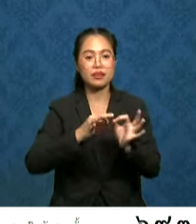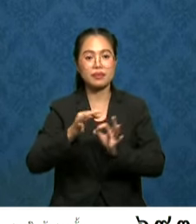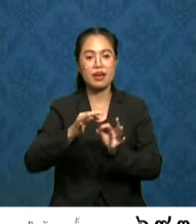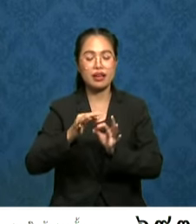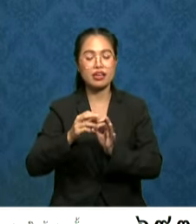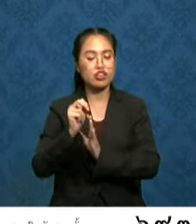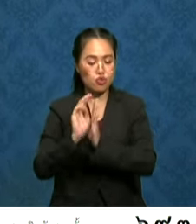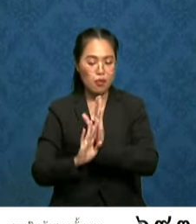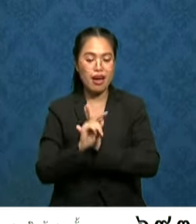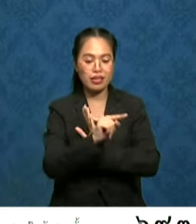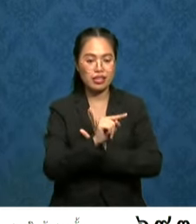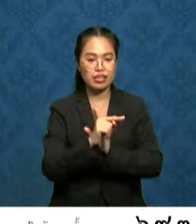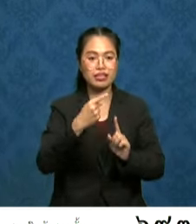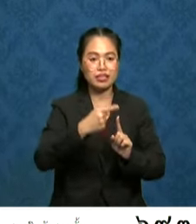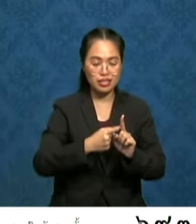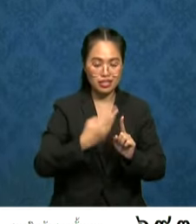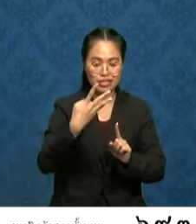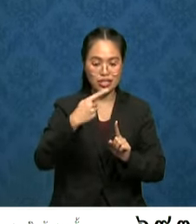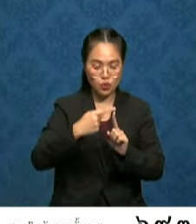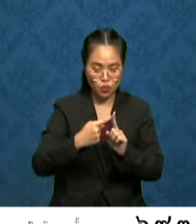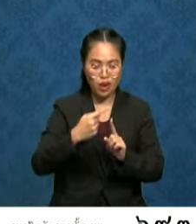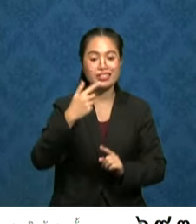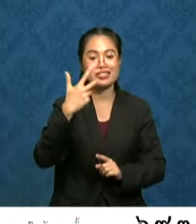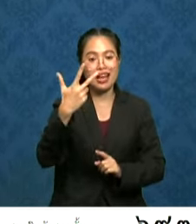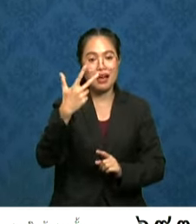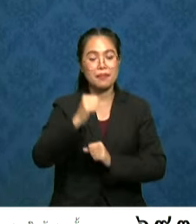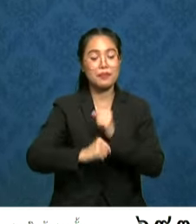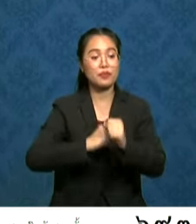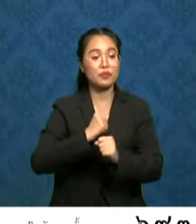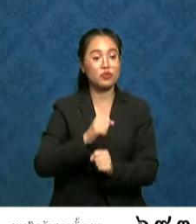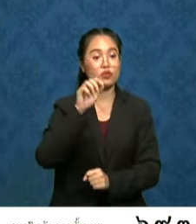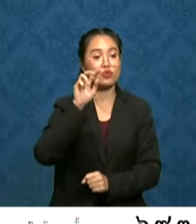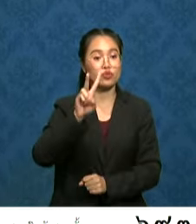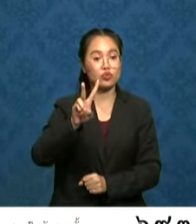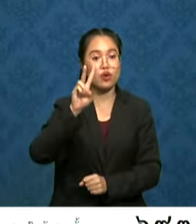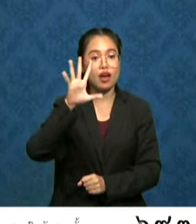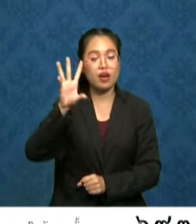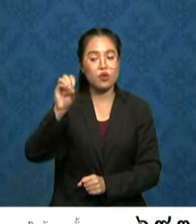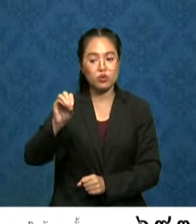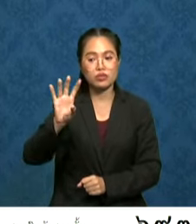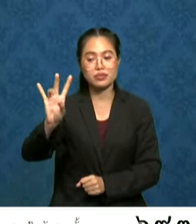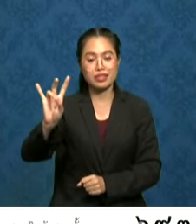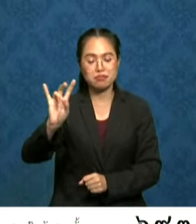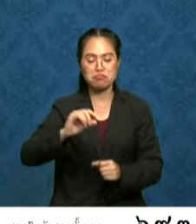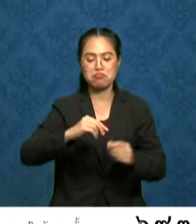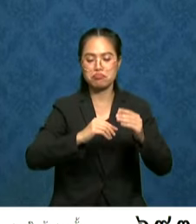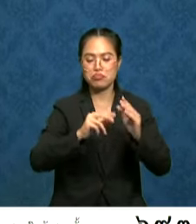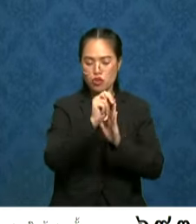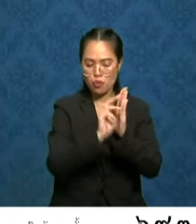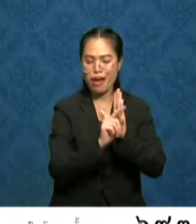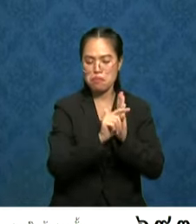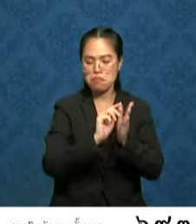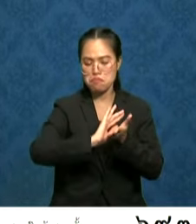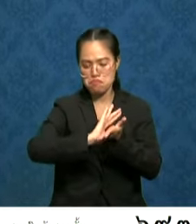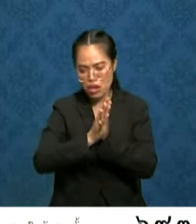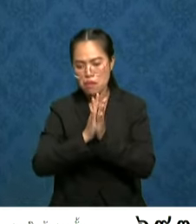มาตรา 152นะคะวันที่ 3เมษายน 67นะคะว่าเ่อนโยบายนี้มันเปลี่ยนไปเปลี่ยนมาหลายรอบมากตอนนั้นก็บอกว่า